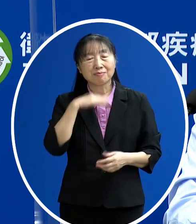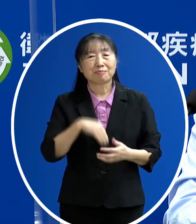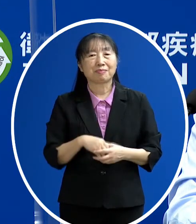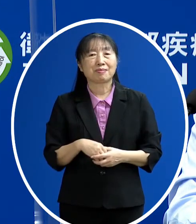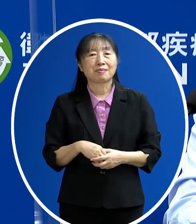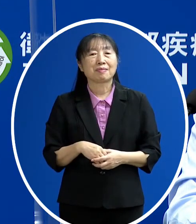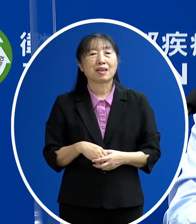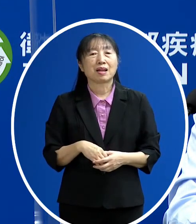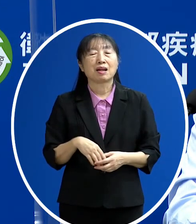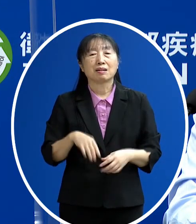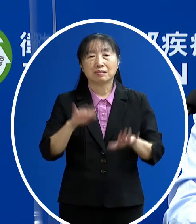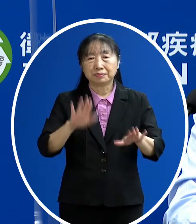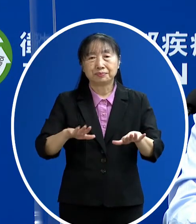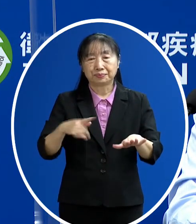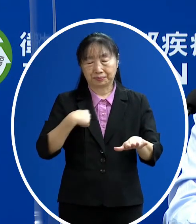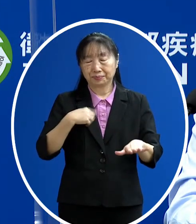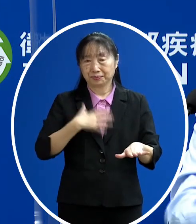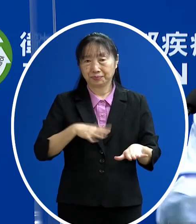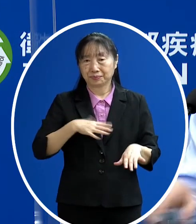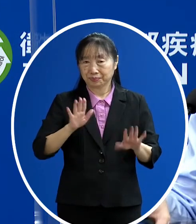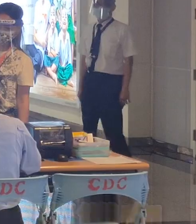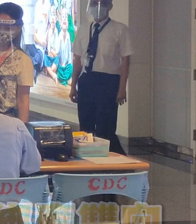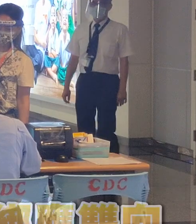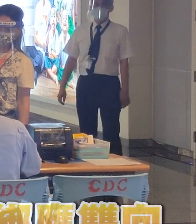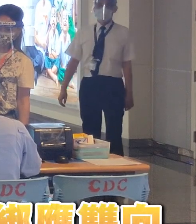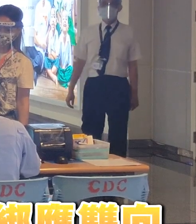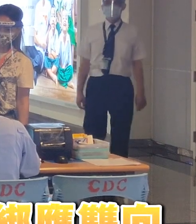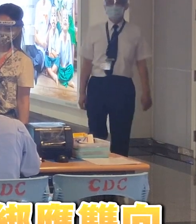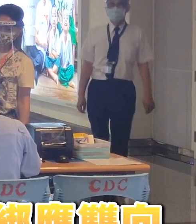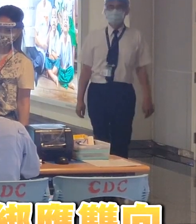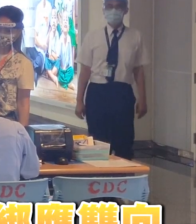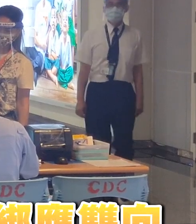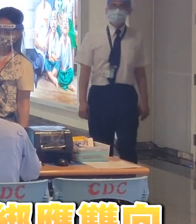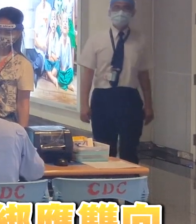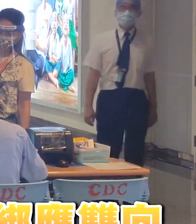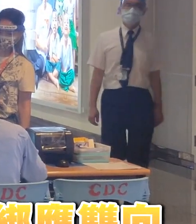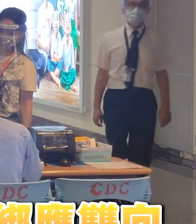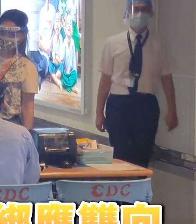会比较清楚。不过目前我知道是还没有开放。